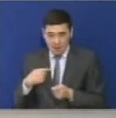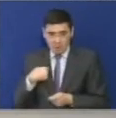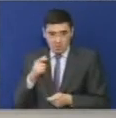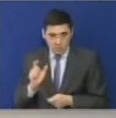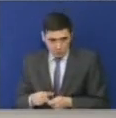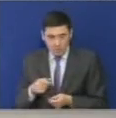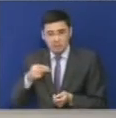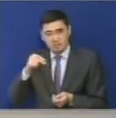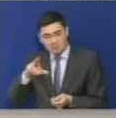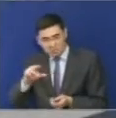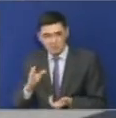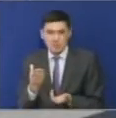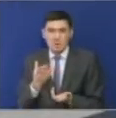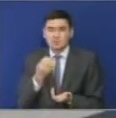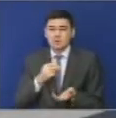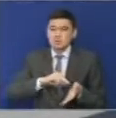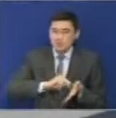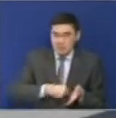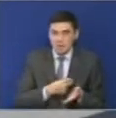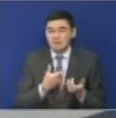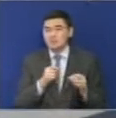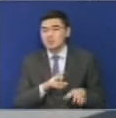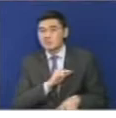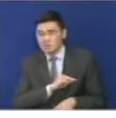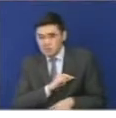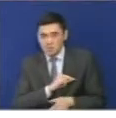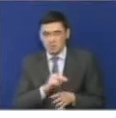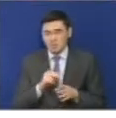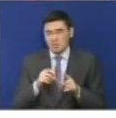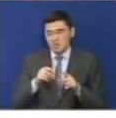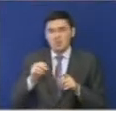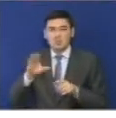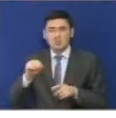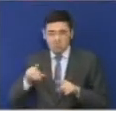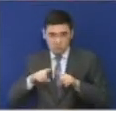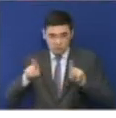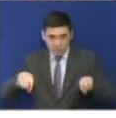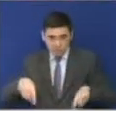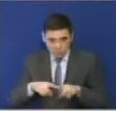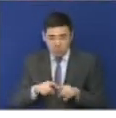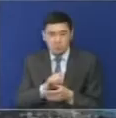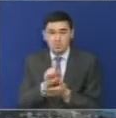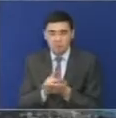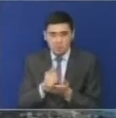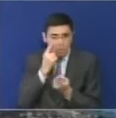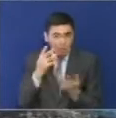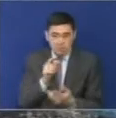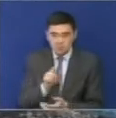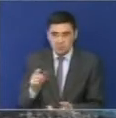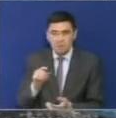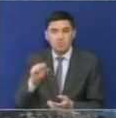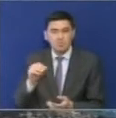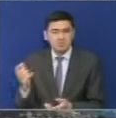орынбасарының түсіндіргеніндей, көптеген такси жүргізушілері рұқсаттаманы жеке тұлға болып саналатындықтан алмаған. Гүлназ Қаукен,